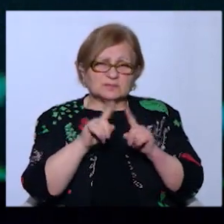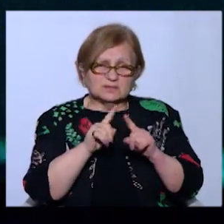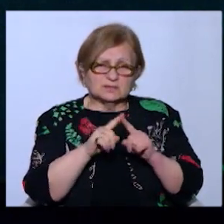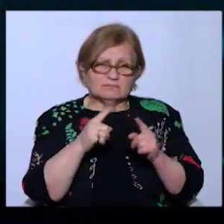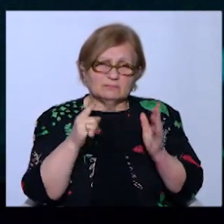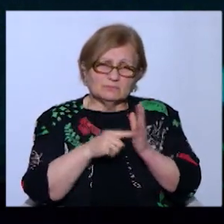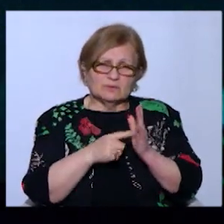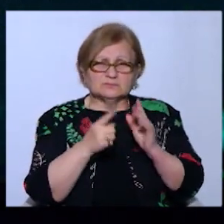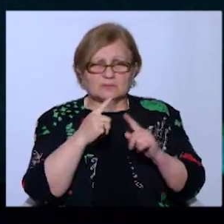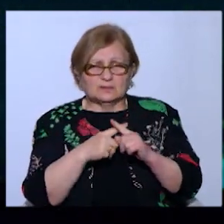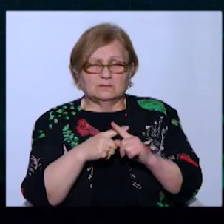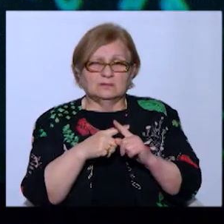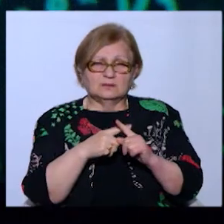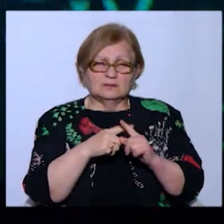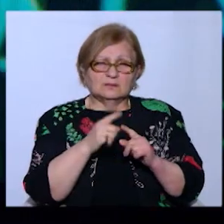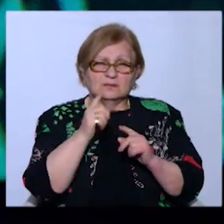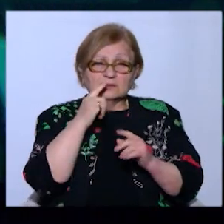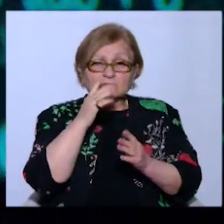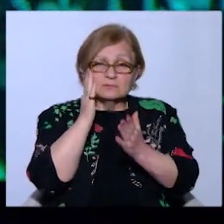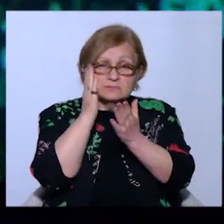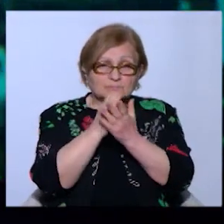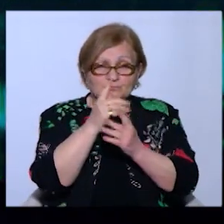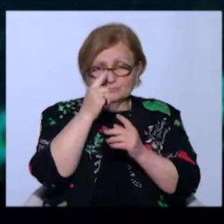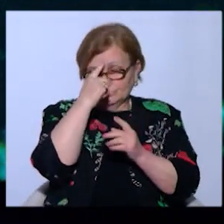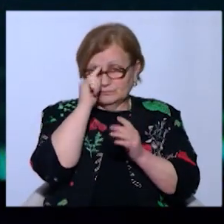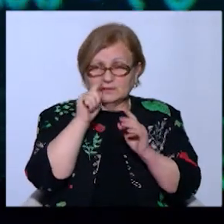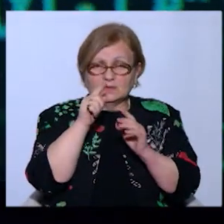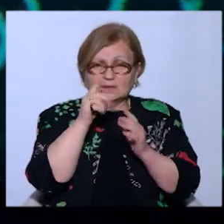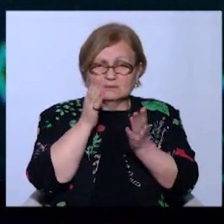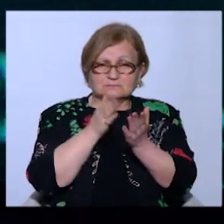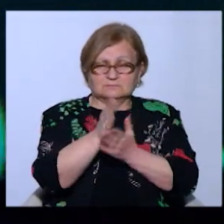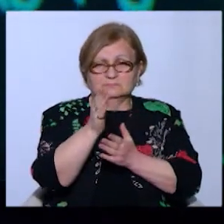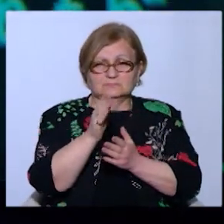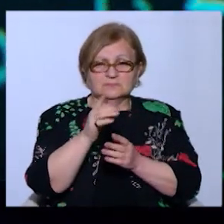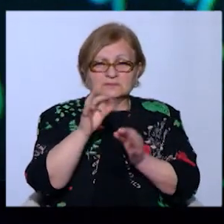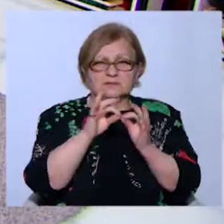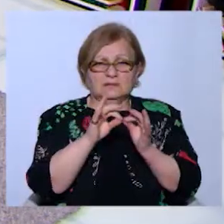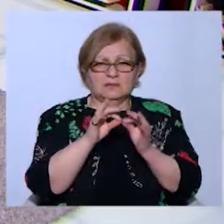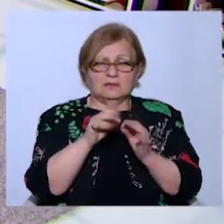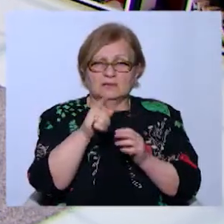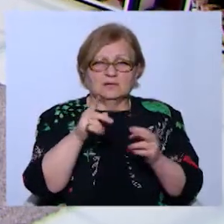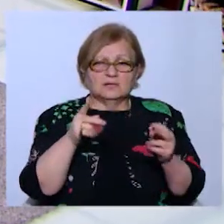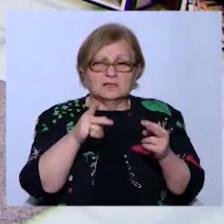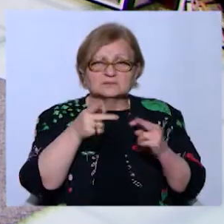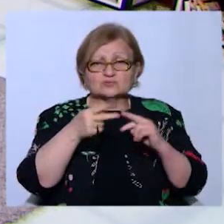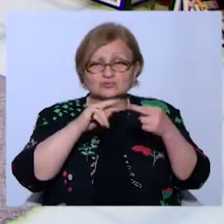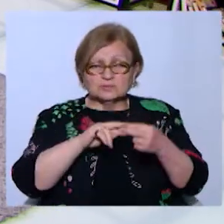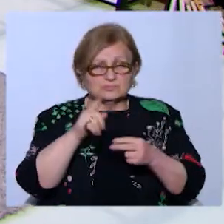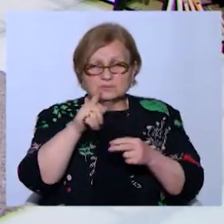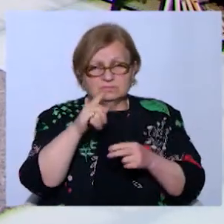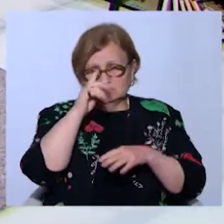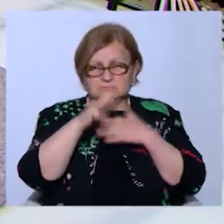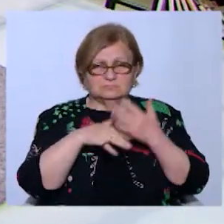იგივე დამოკიდებულებები. ამიტომ კონცენტრირდით ყოველთვის დამოკიდებულებებზე. და შესაბამისად ეს ცვლადები აღარ დაგაბნევთ. მოდი